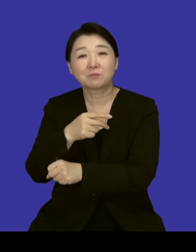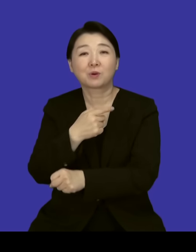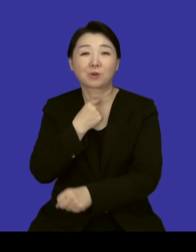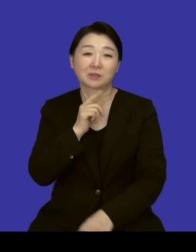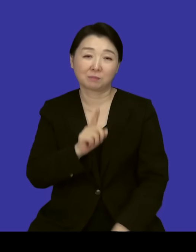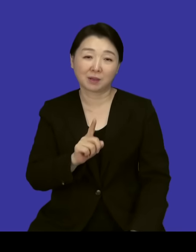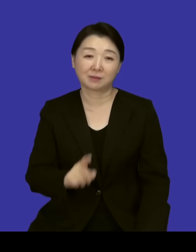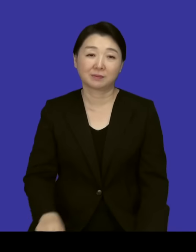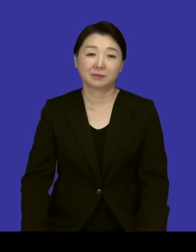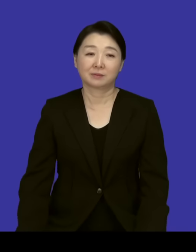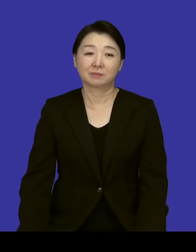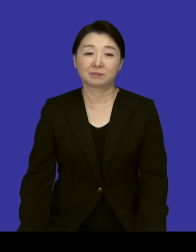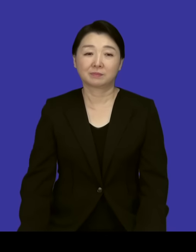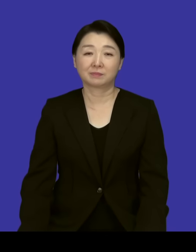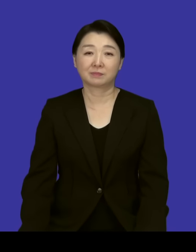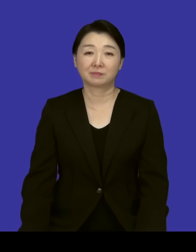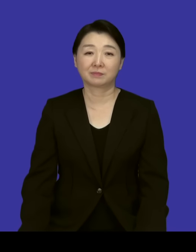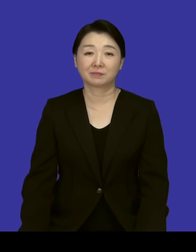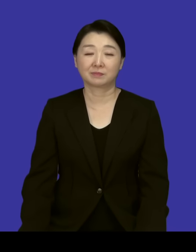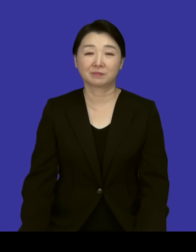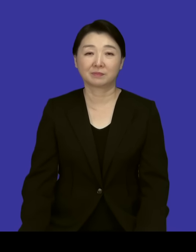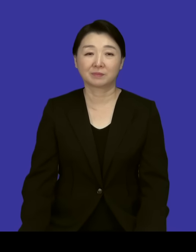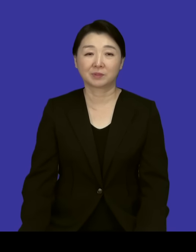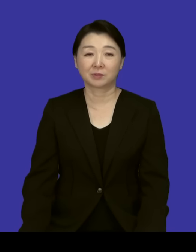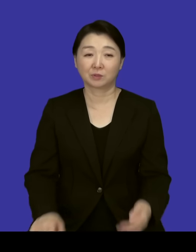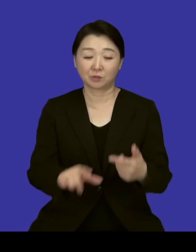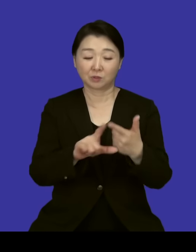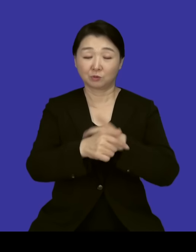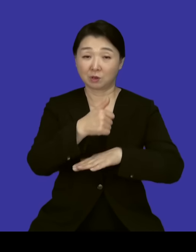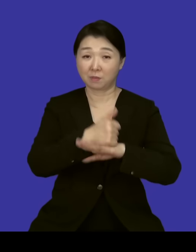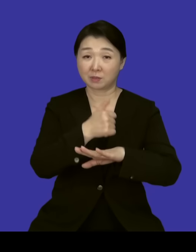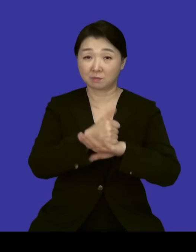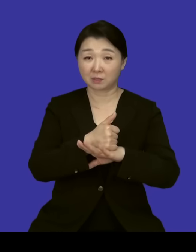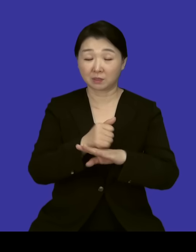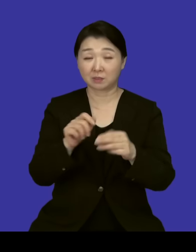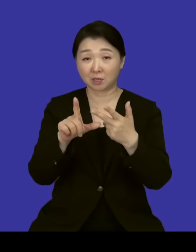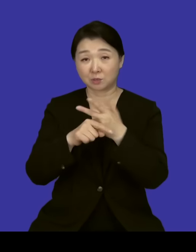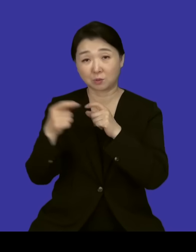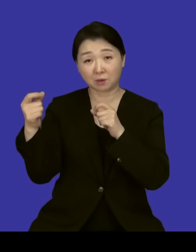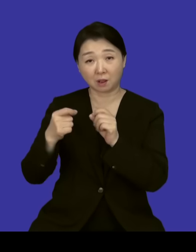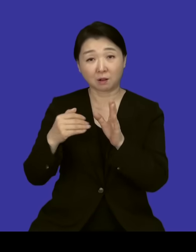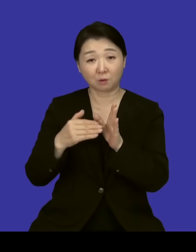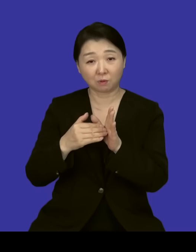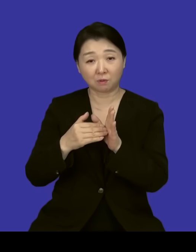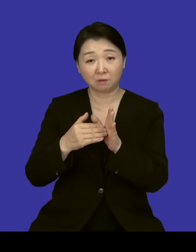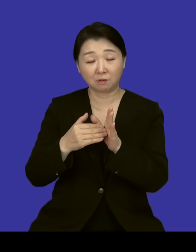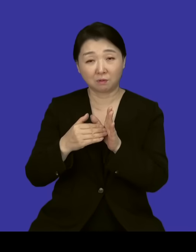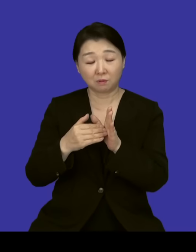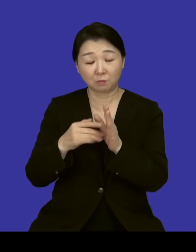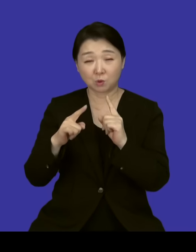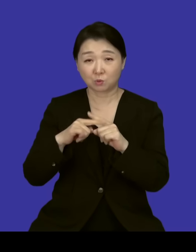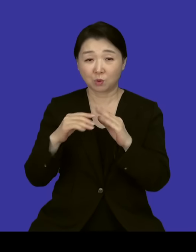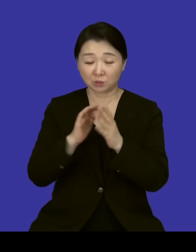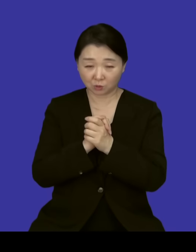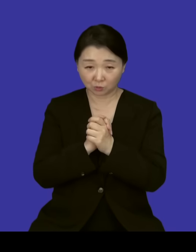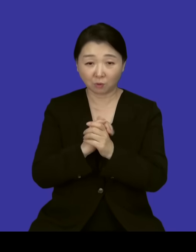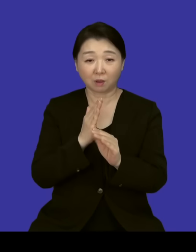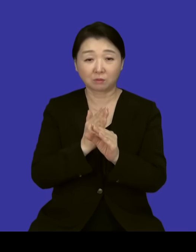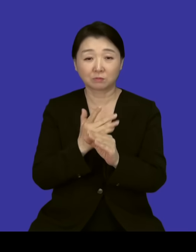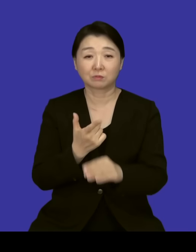네. 했어요. 그렇게 했는데 6월 마지막 주에 이제 7월이 다가오잖아요. 네. 마지막 주에 교회에서 또 기도를